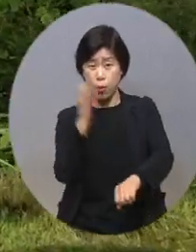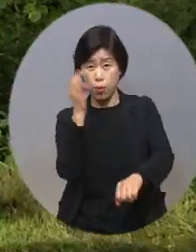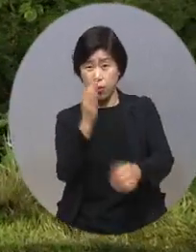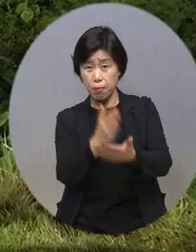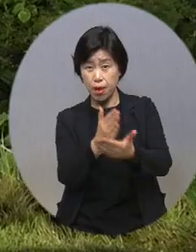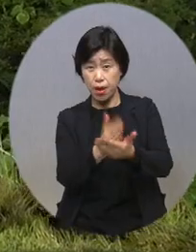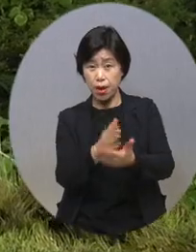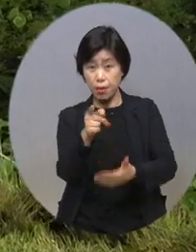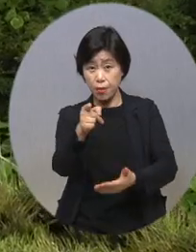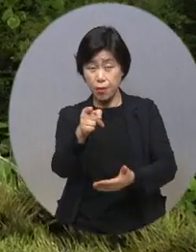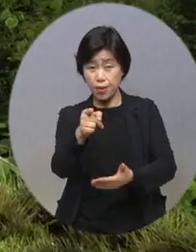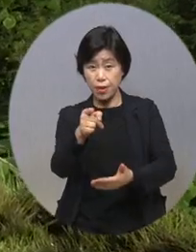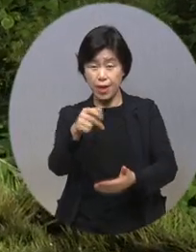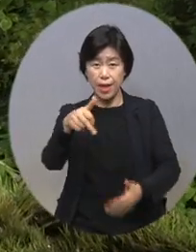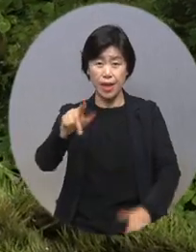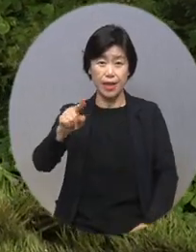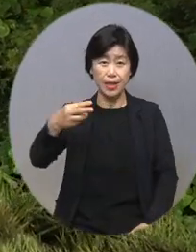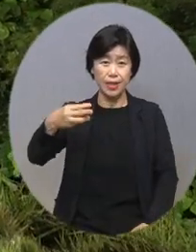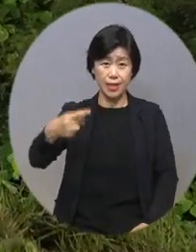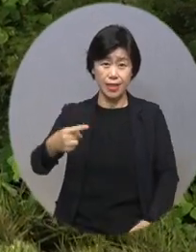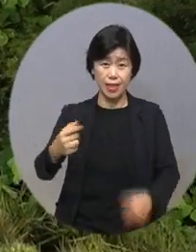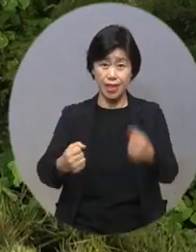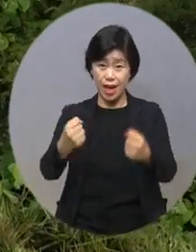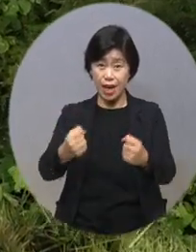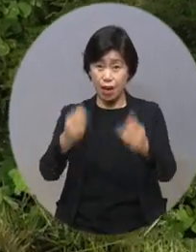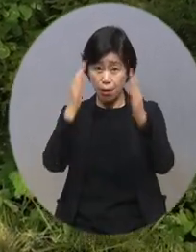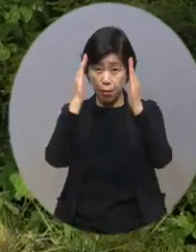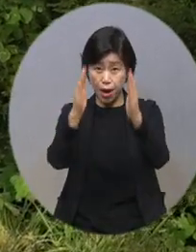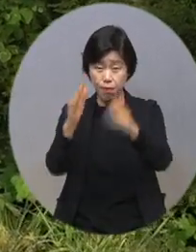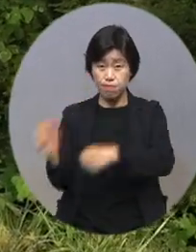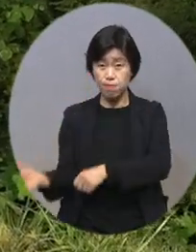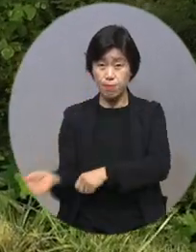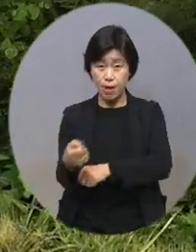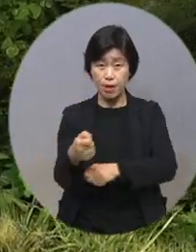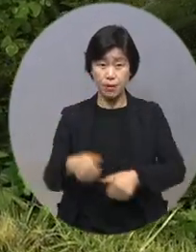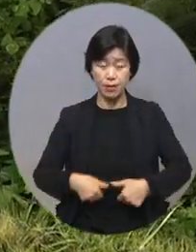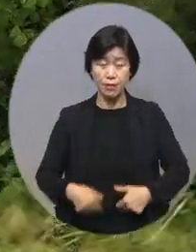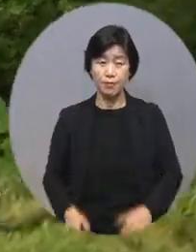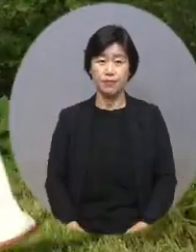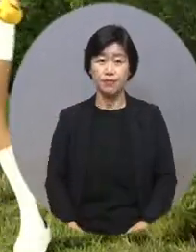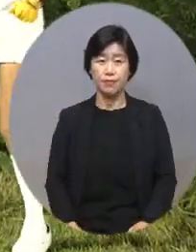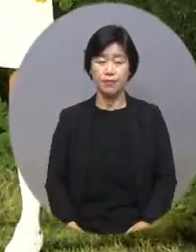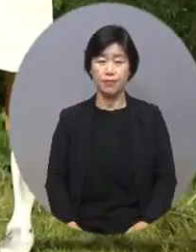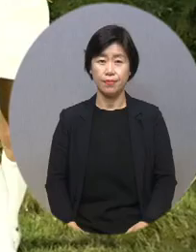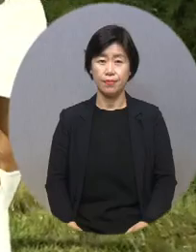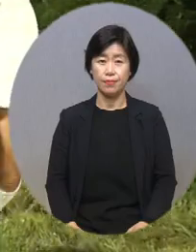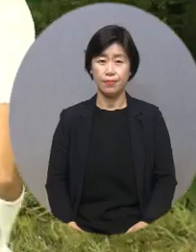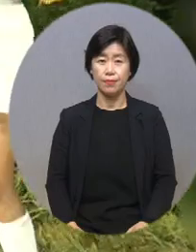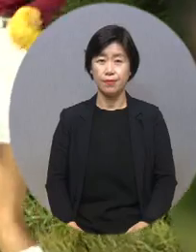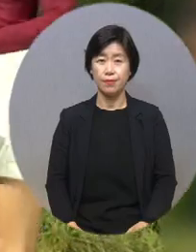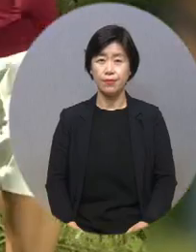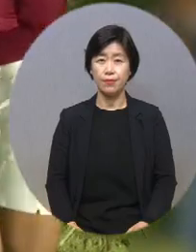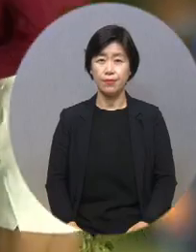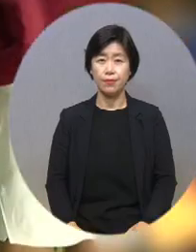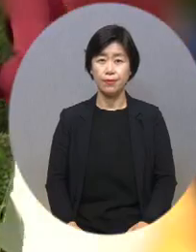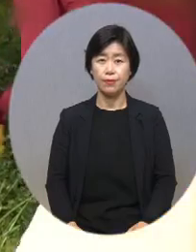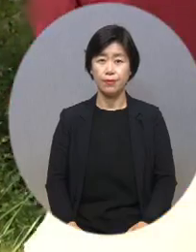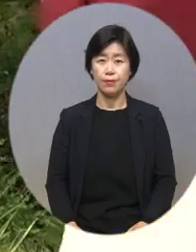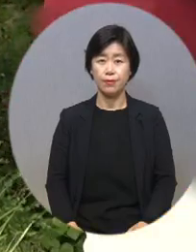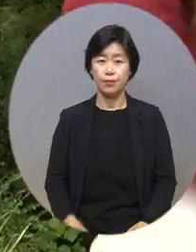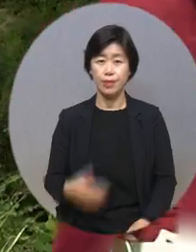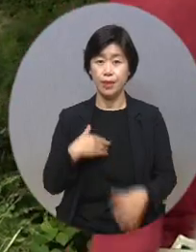저 볼게. 카트 방향. 오케이. 응. 그냥 여기, 여기로 치면 될 것 같아. 그래. 응.